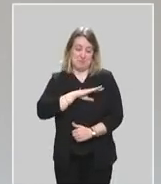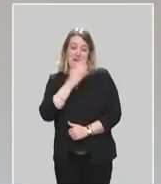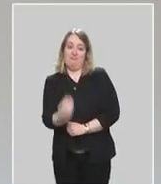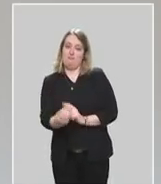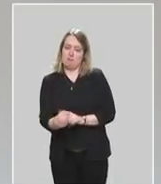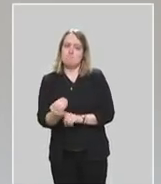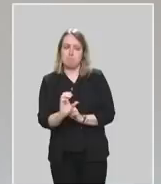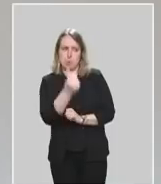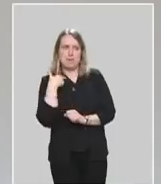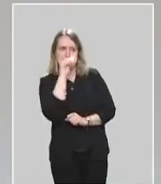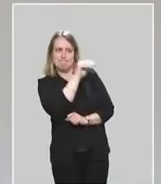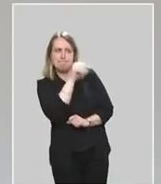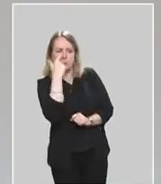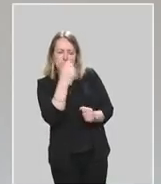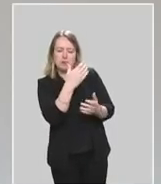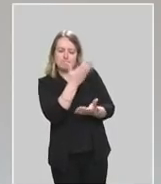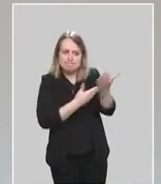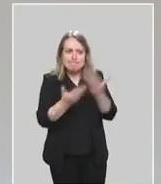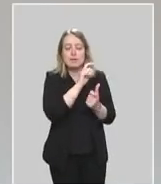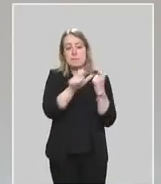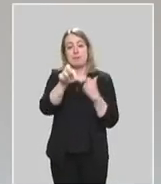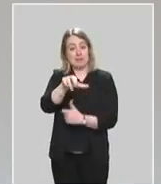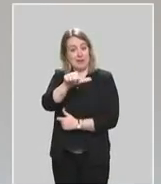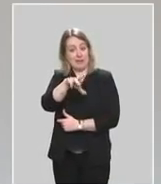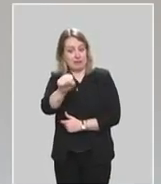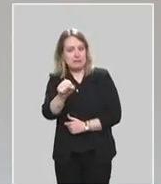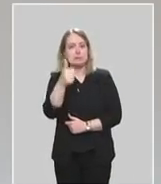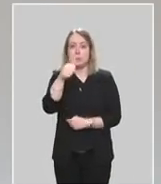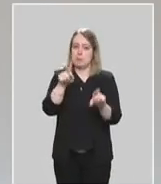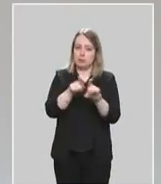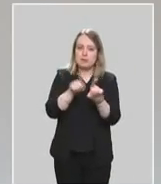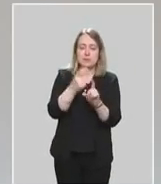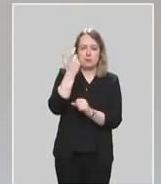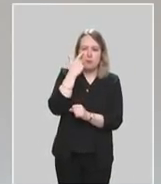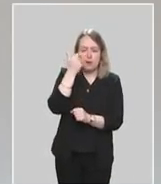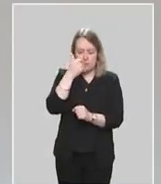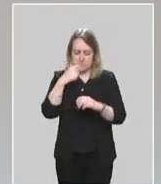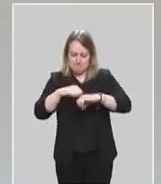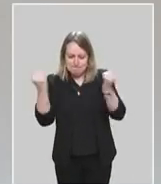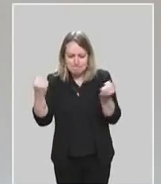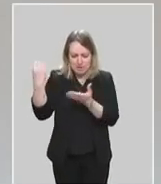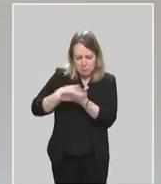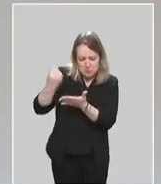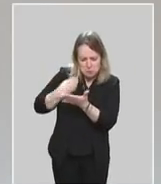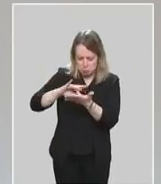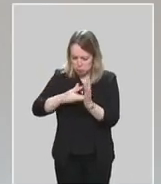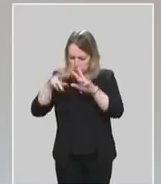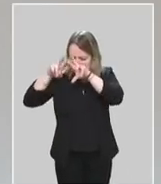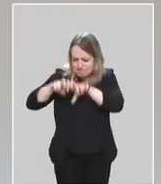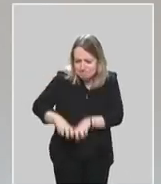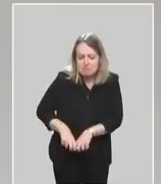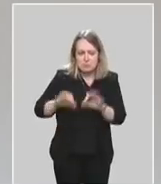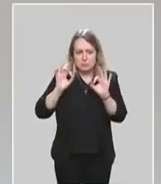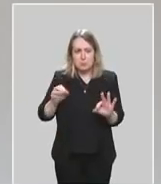enfants. Ensuite, je saisis bien sûr la Haute Autorité de Santé pour qu'elle puisse regarder, décrypter en toute transparence l'ensemble des données à disposition